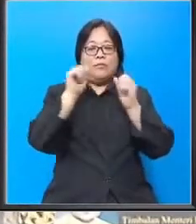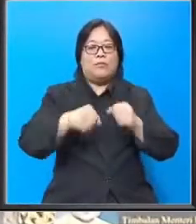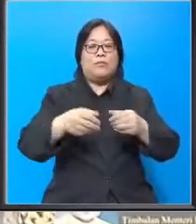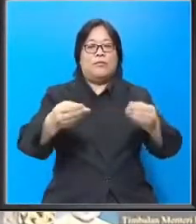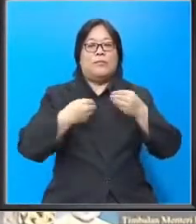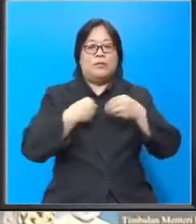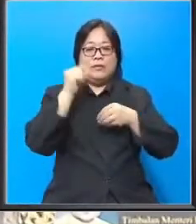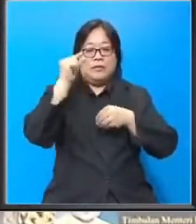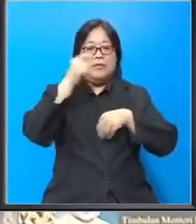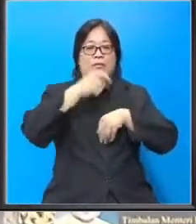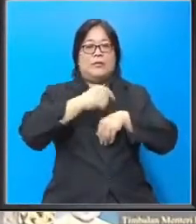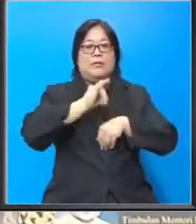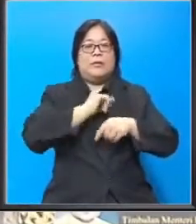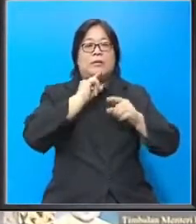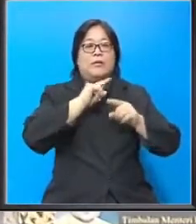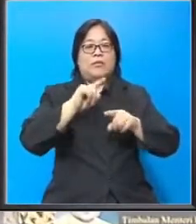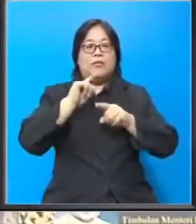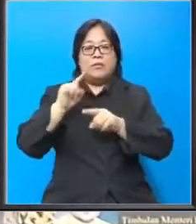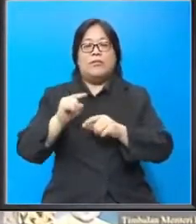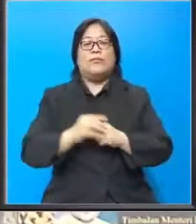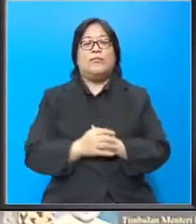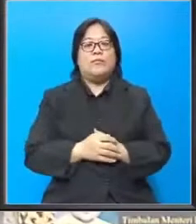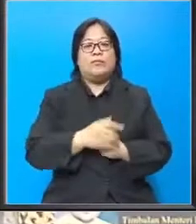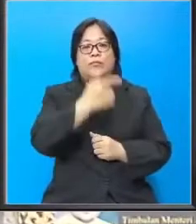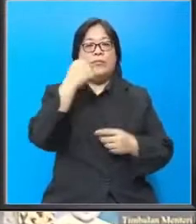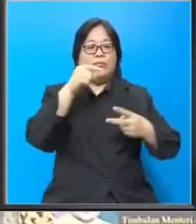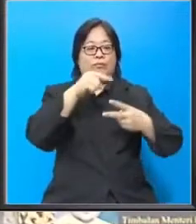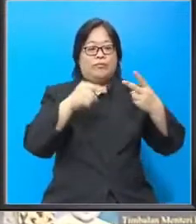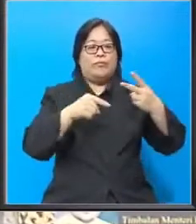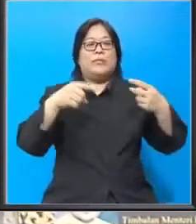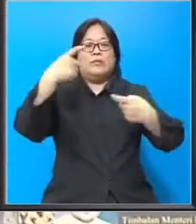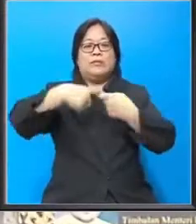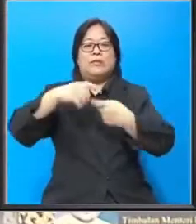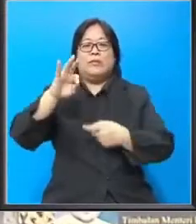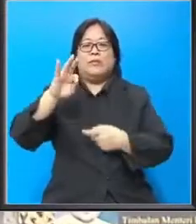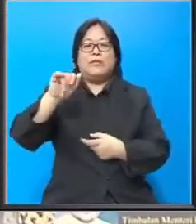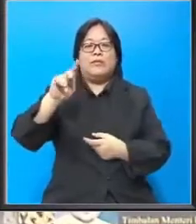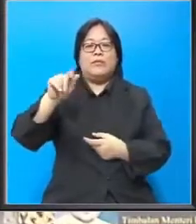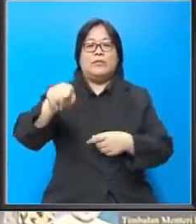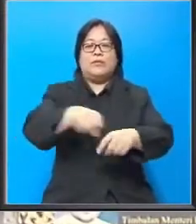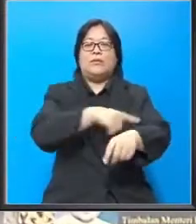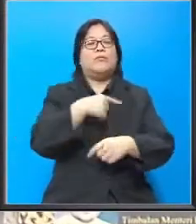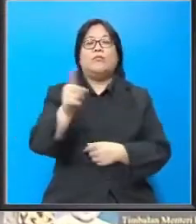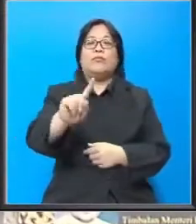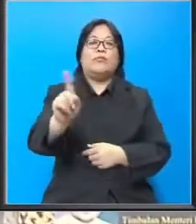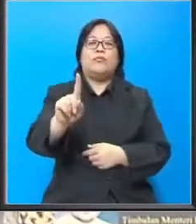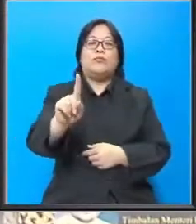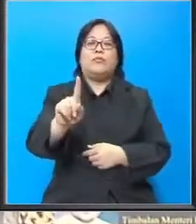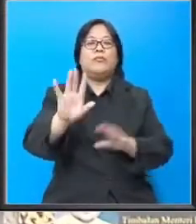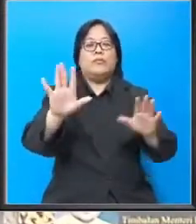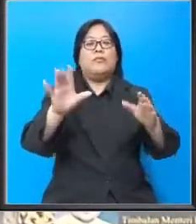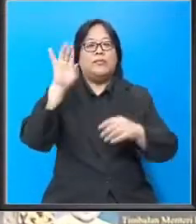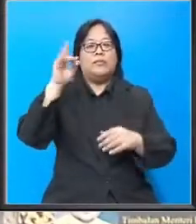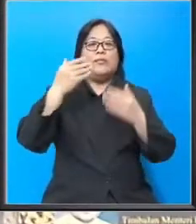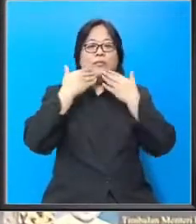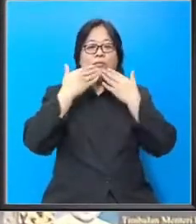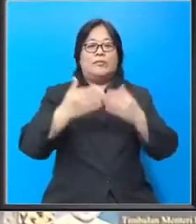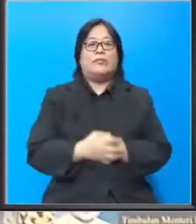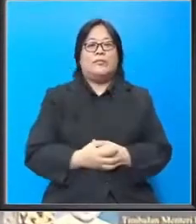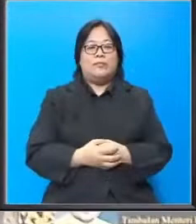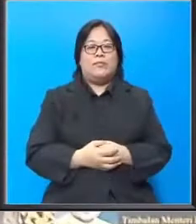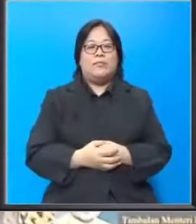masa it kasih kepada saya untuk menjawab soal ini karena mempunyai fakta-fakta yang agak panjang tapi hanya salah Makasih